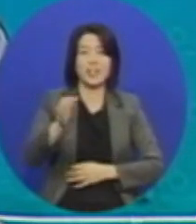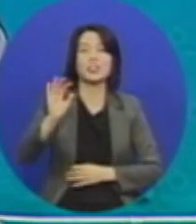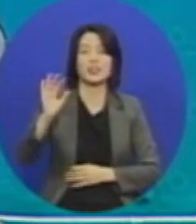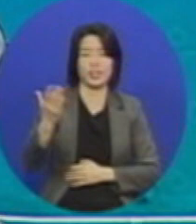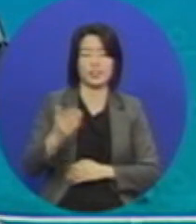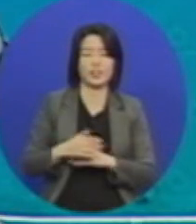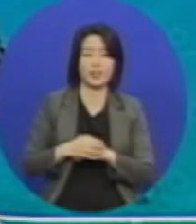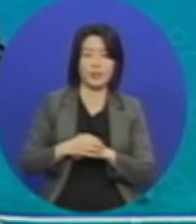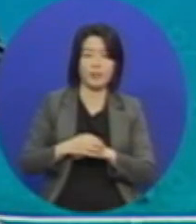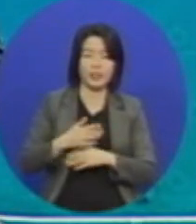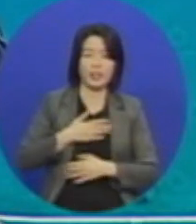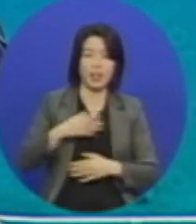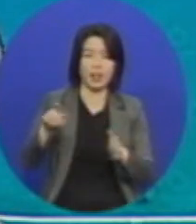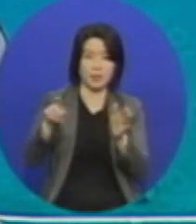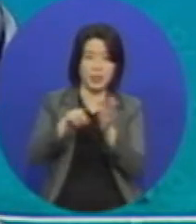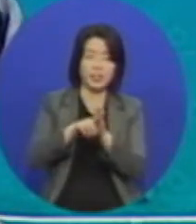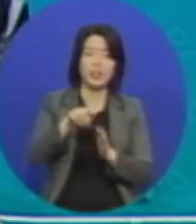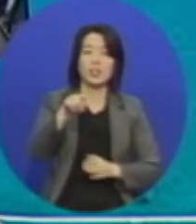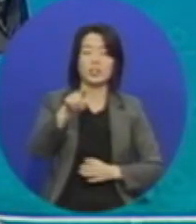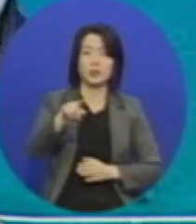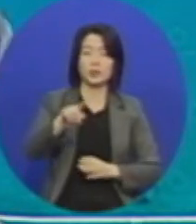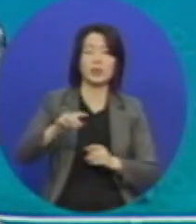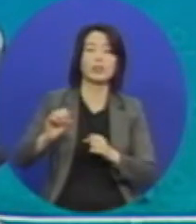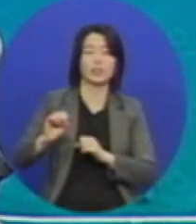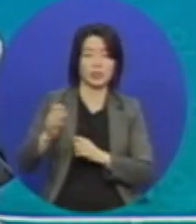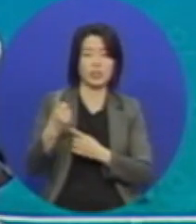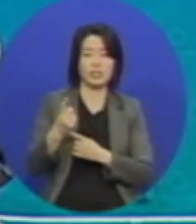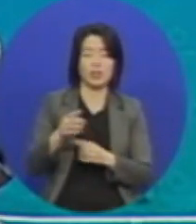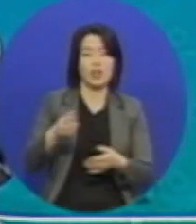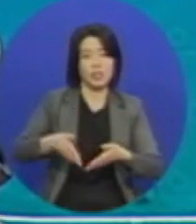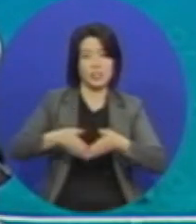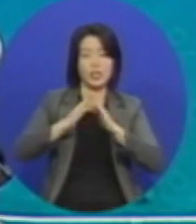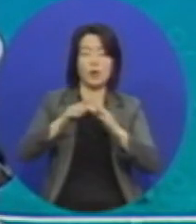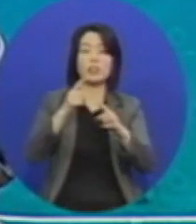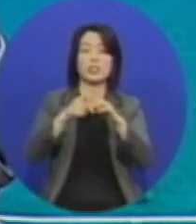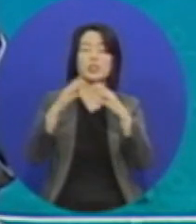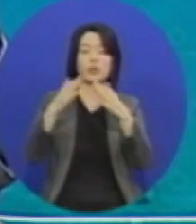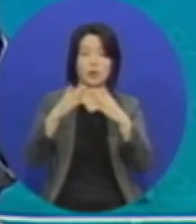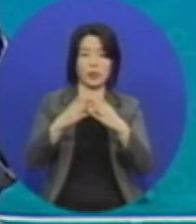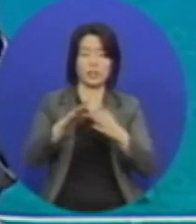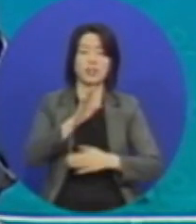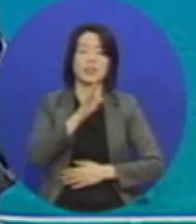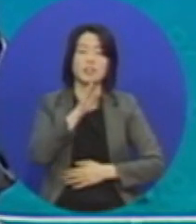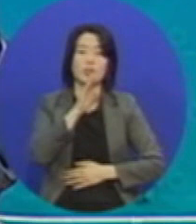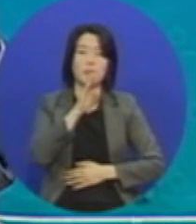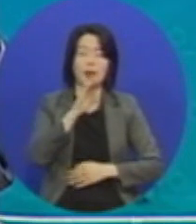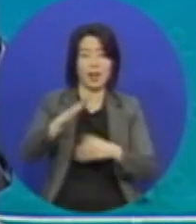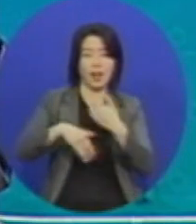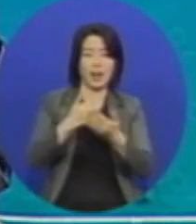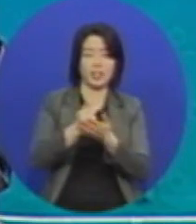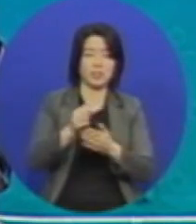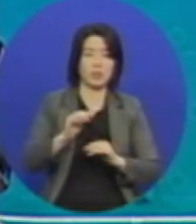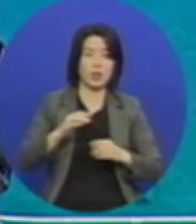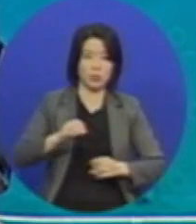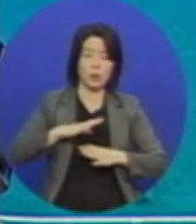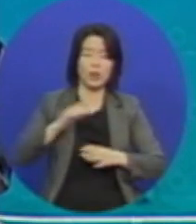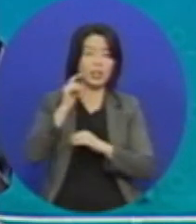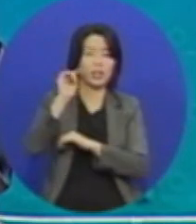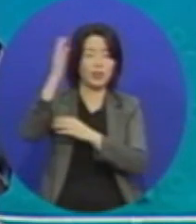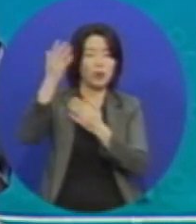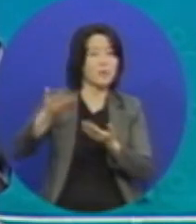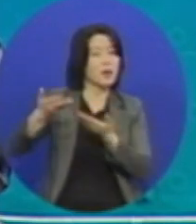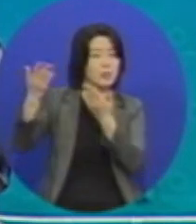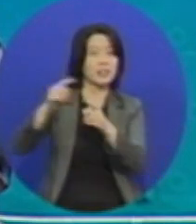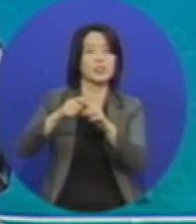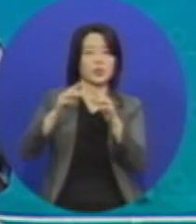저희가 미끼는 그로 인해서 앞으로 세워질 교회는 정말 하나님인 올라오게 영광 받으시는 교회가 될